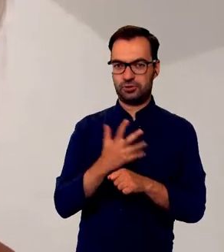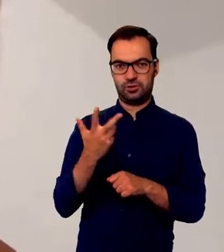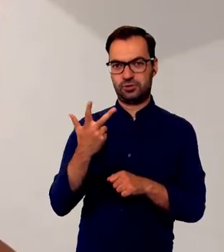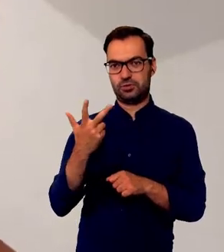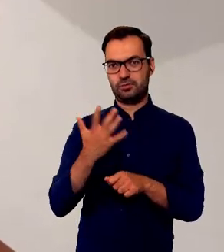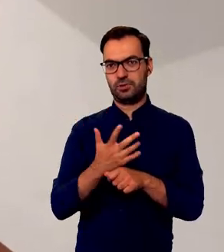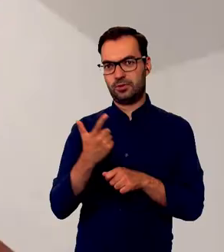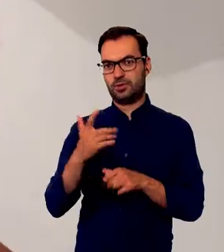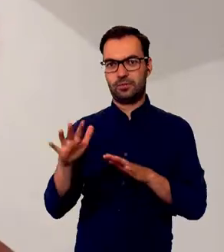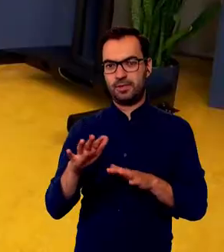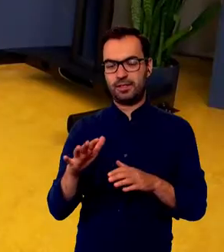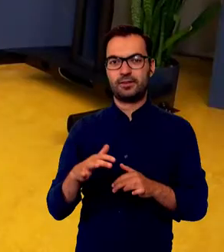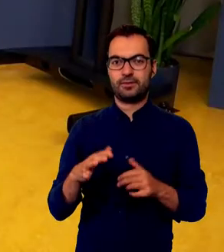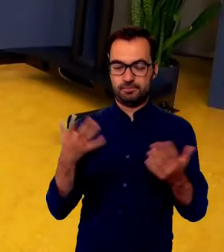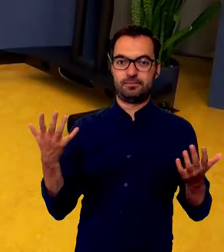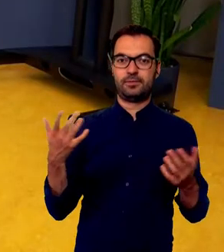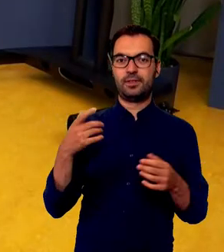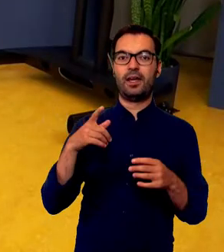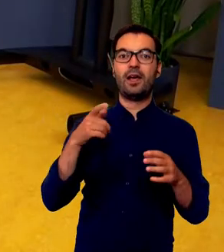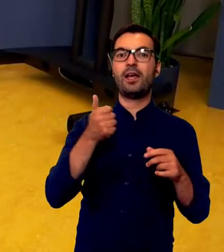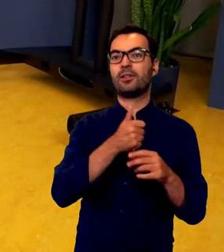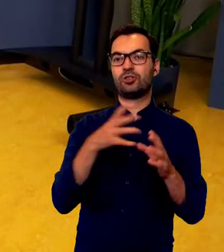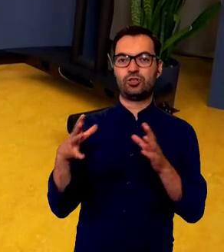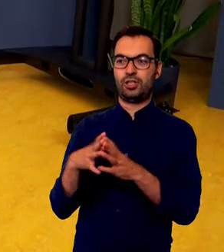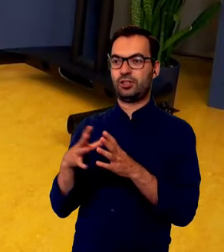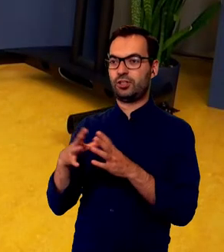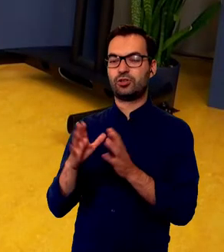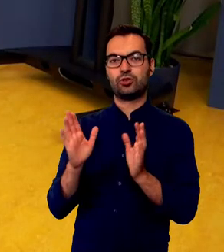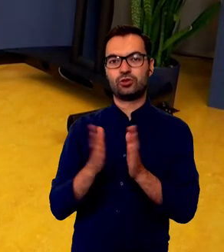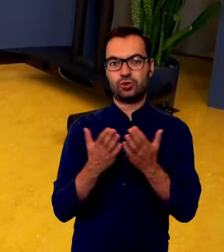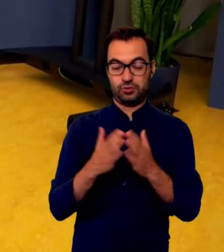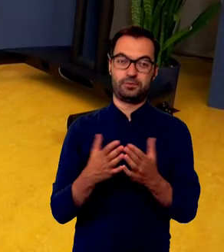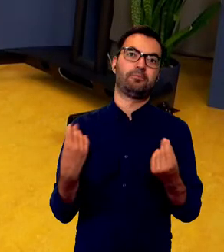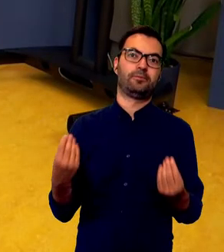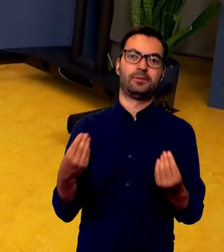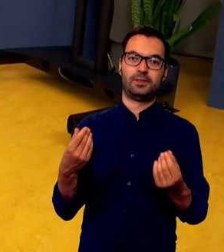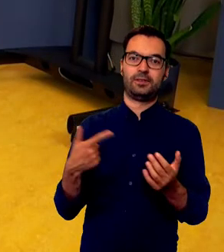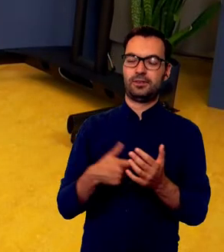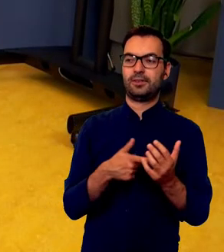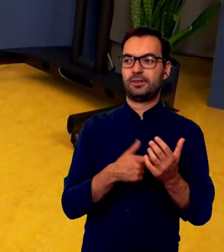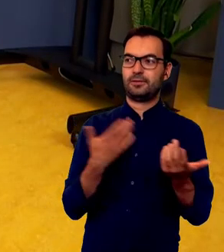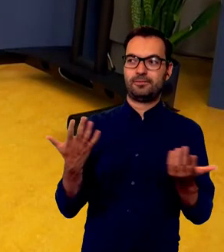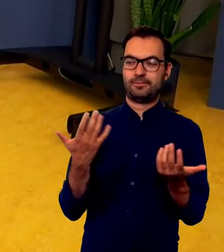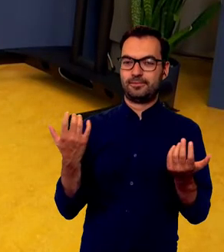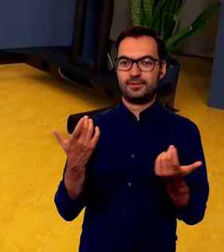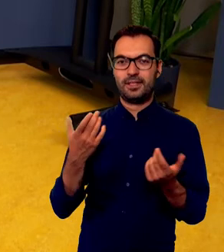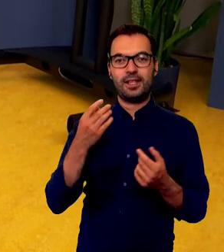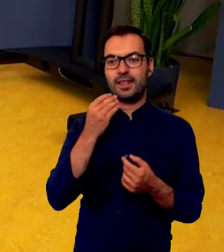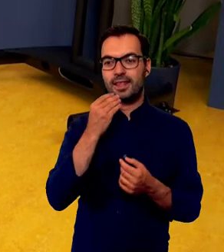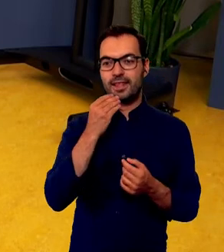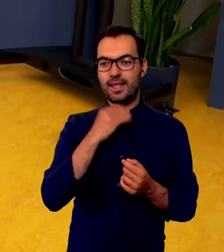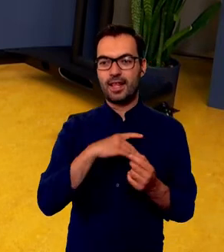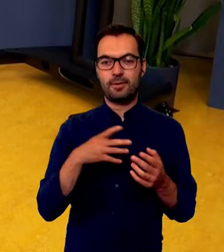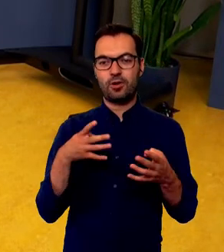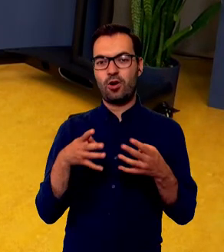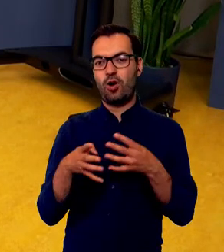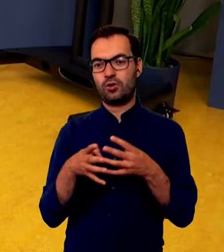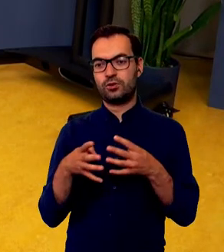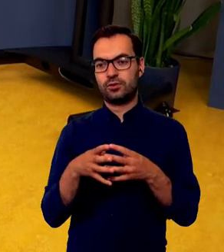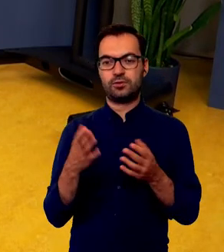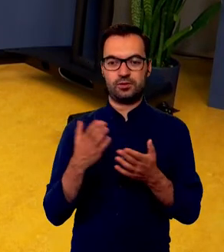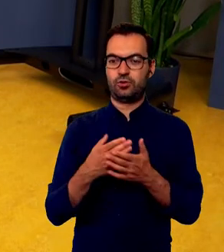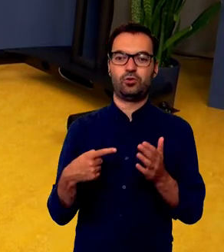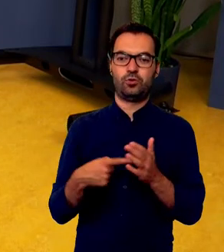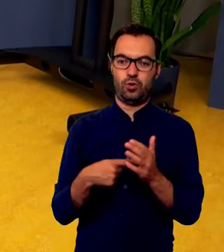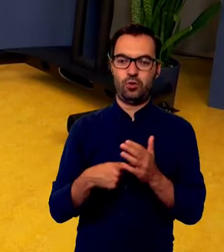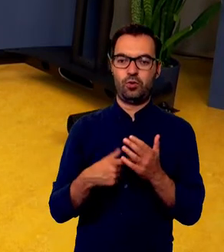trzecim czy drugim wszystkich produktów i w pierwszej dziesiątce książek, więc to jest chyba najlepszą, wiesz, oceną. To i tylko